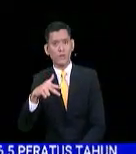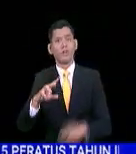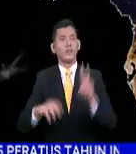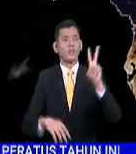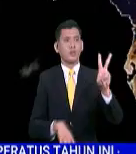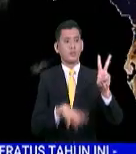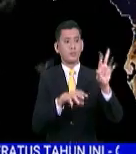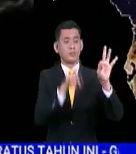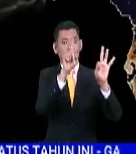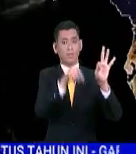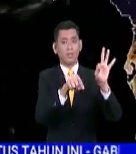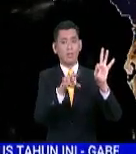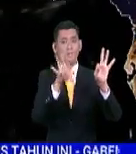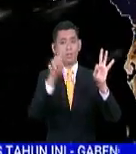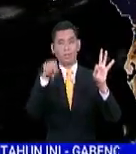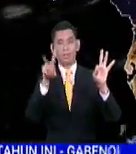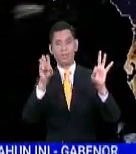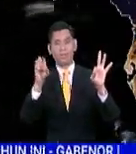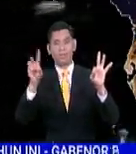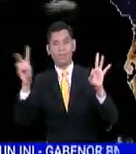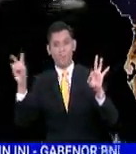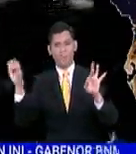29 April 2020.